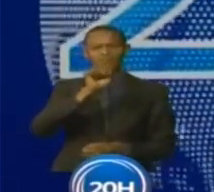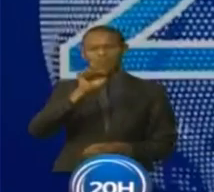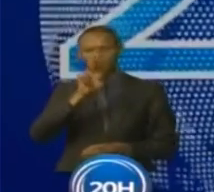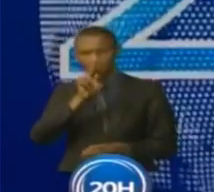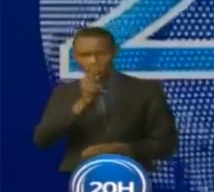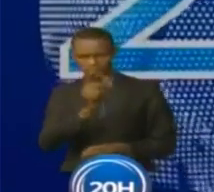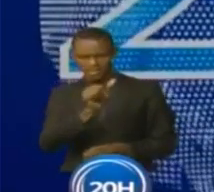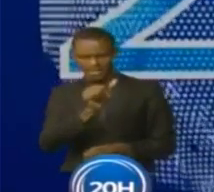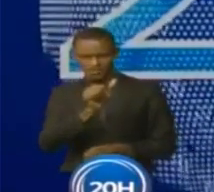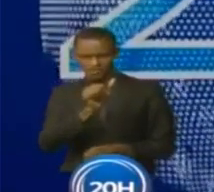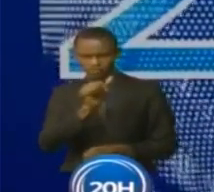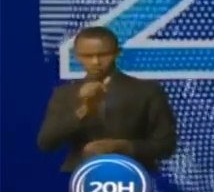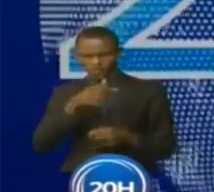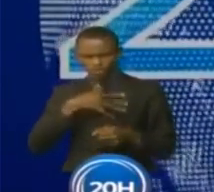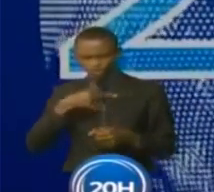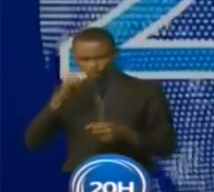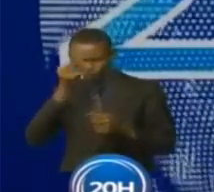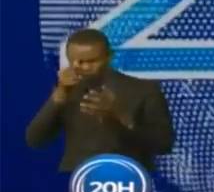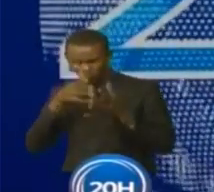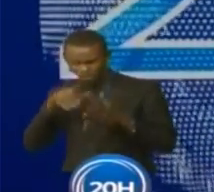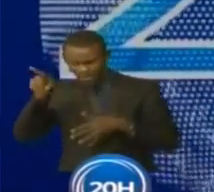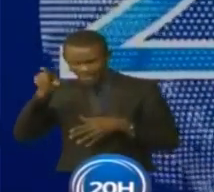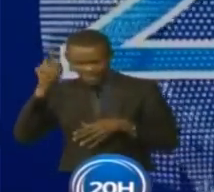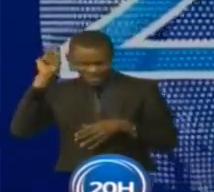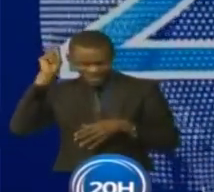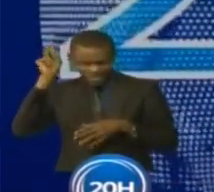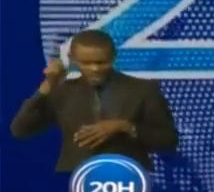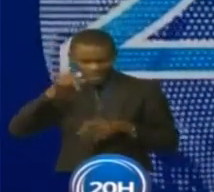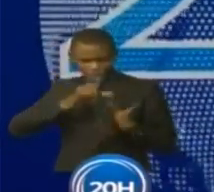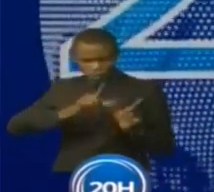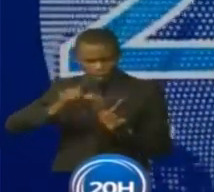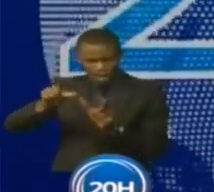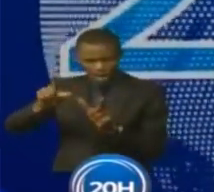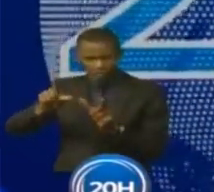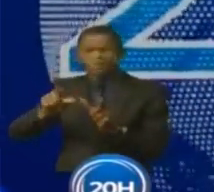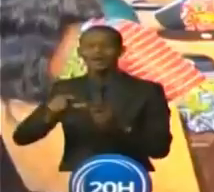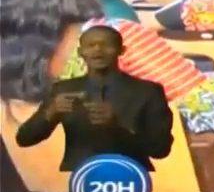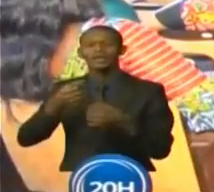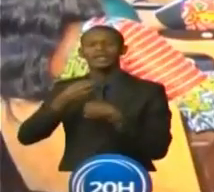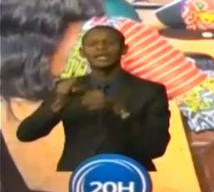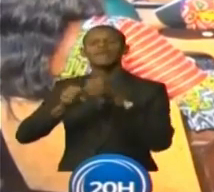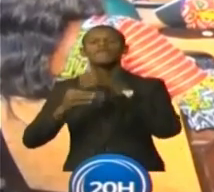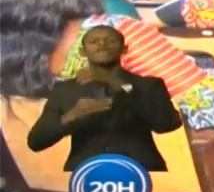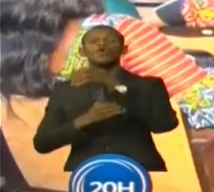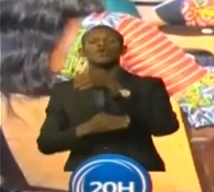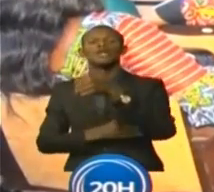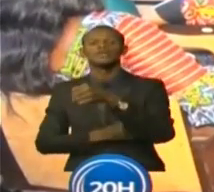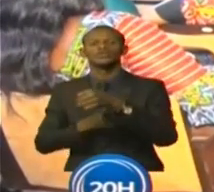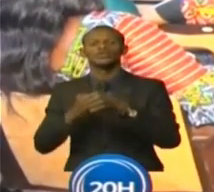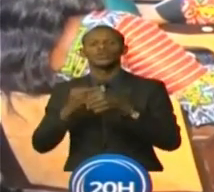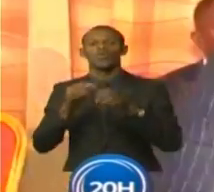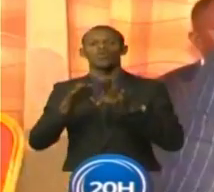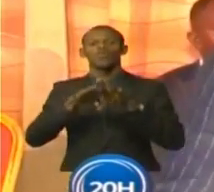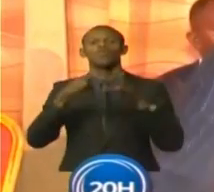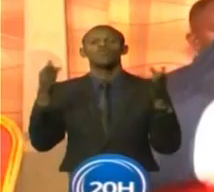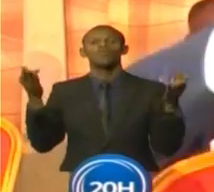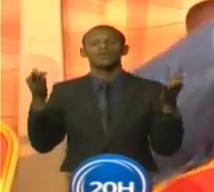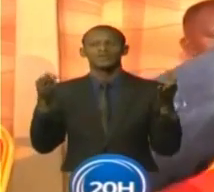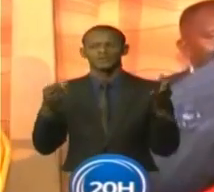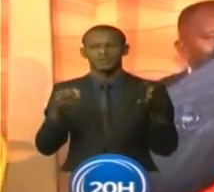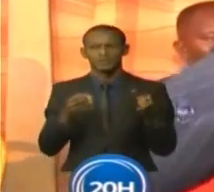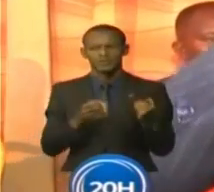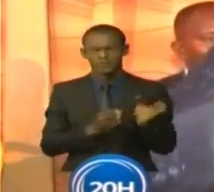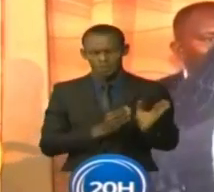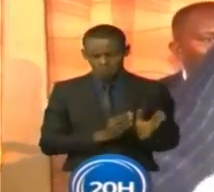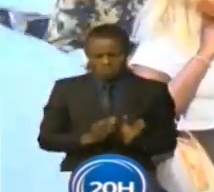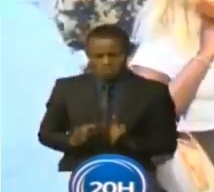préparatoire de cet événement a tenu sa première réunion. Regardez. Élection 2023, la plateforme Fifi Masuka